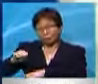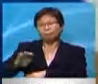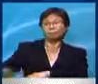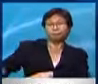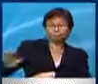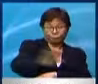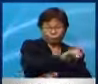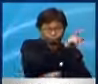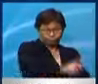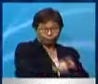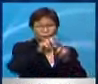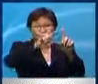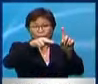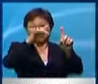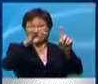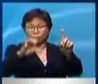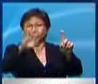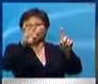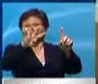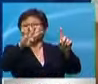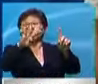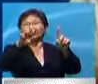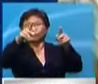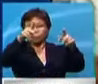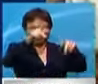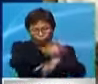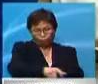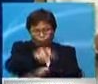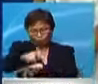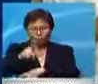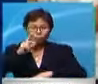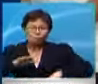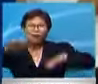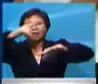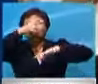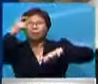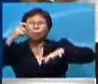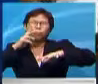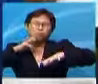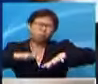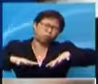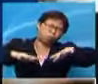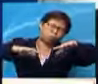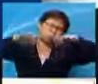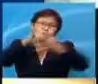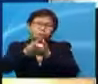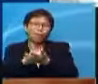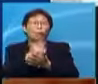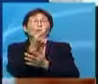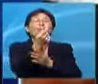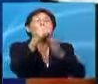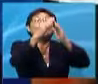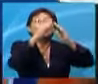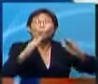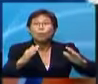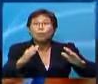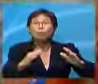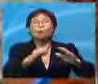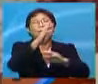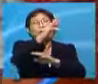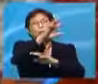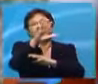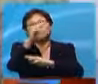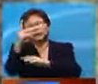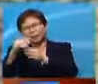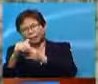merupakan antara 18804 penduduk yang terjejas akibat bencana alam itu harga seunit rkb adalah